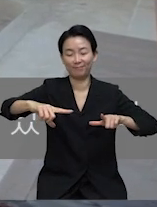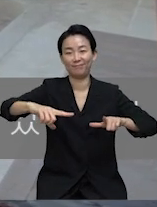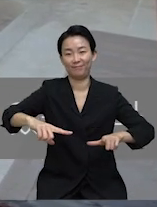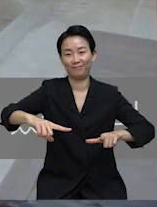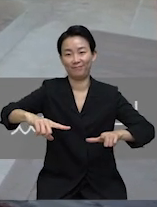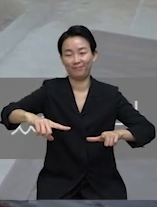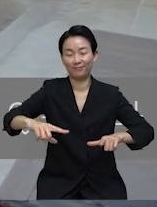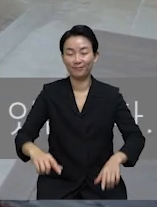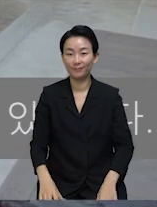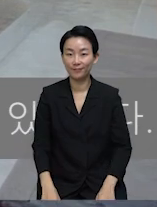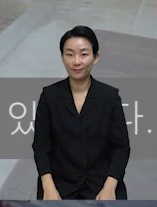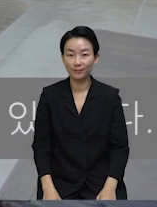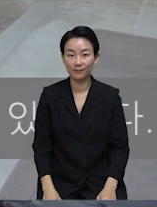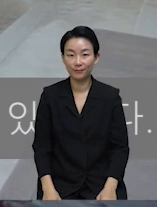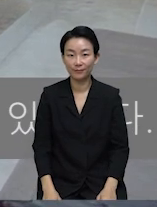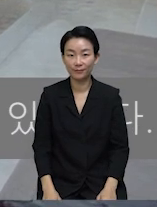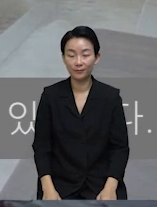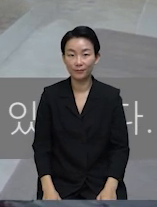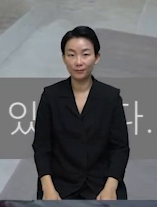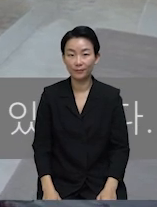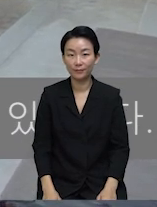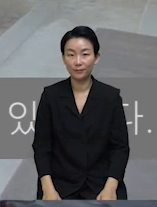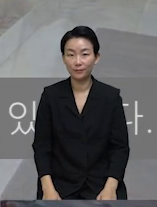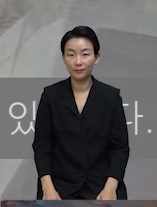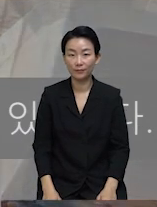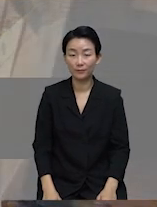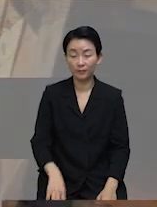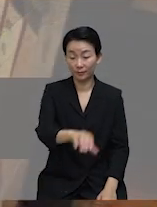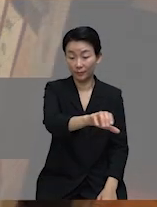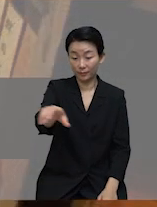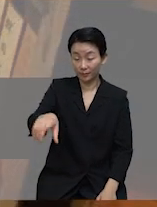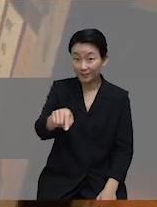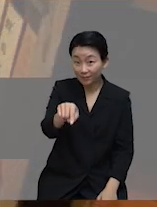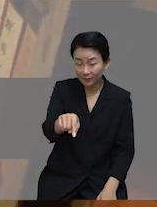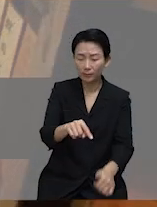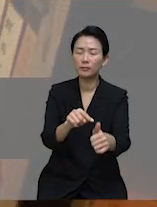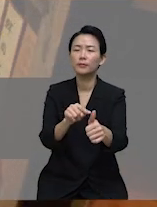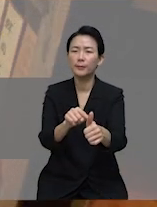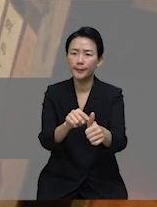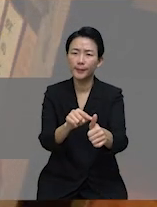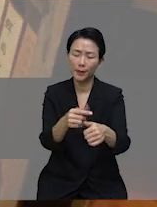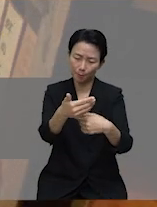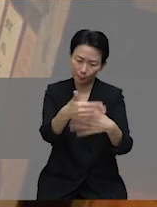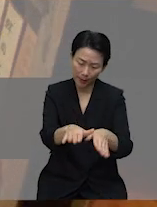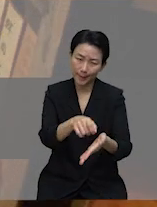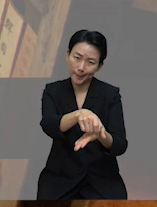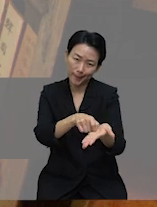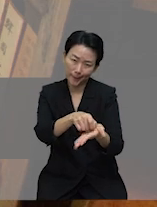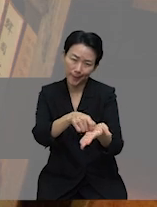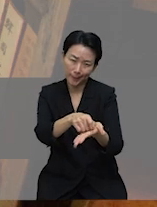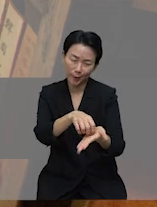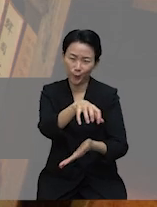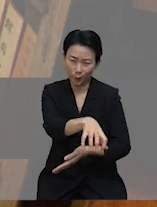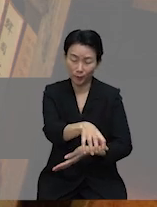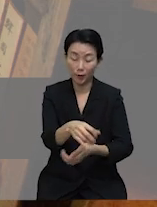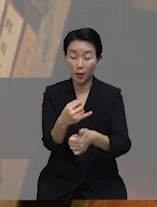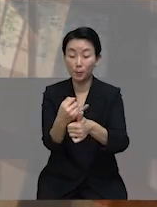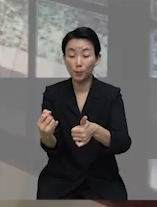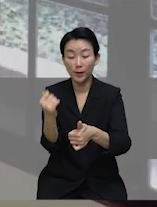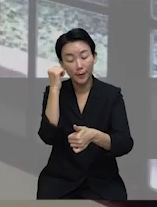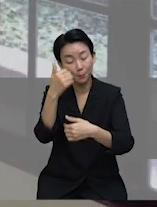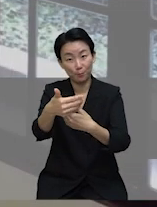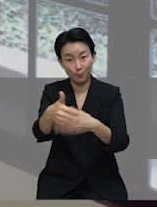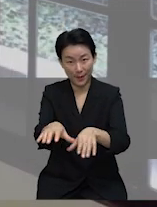바깥채가 맞물린 튼 미음자형 구조로 이루어져 있습니다. 안채의 경우에는 선생이 생활하고 글을 쓰던